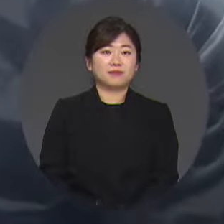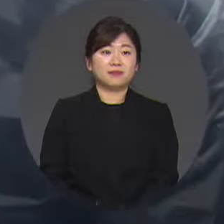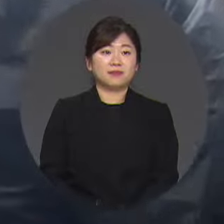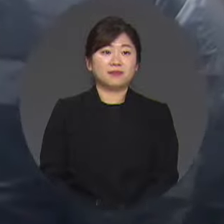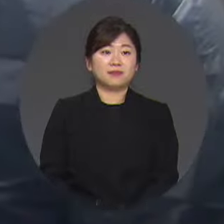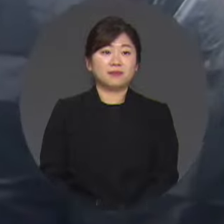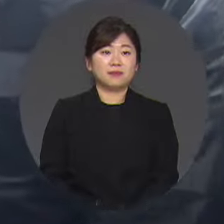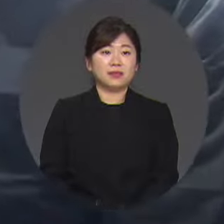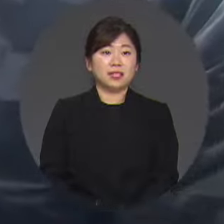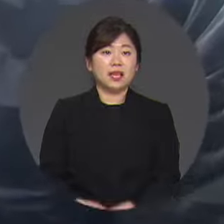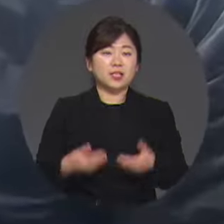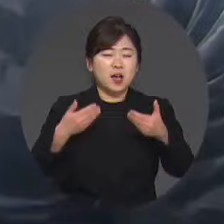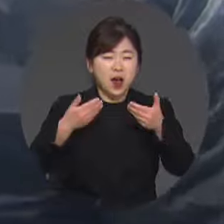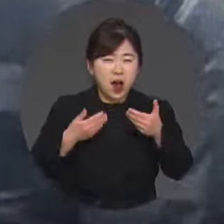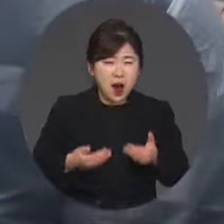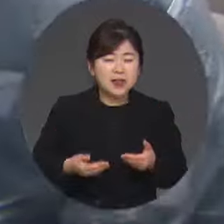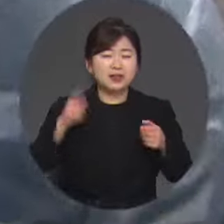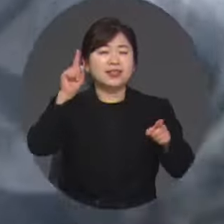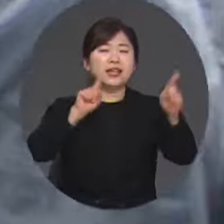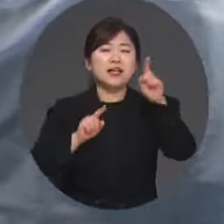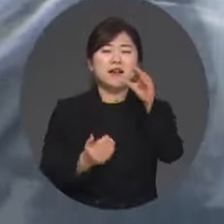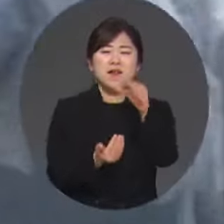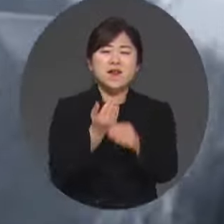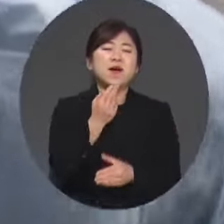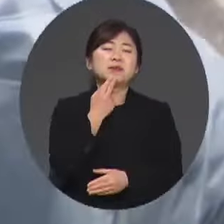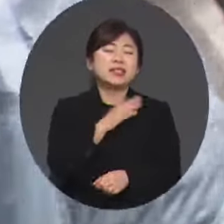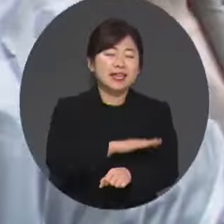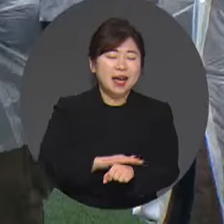천천히 하고 다치지 말고.